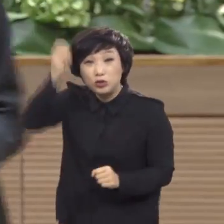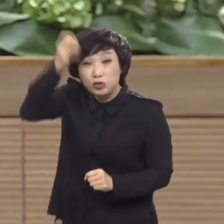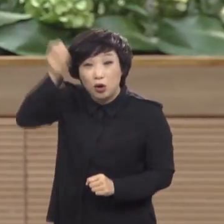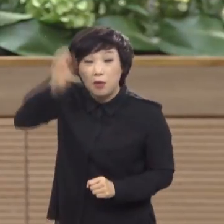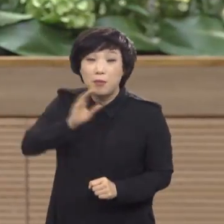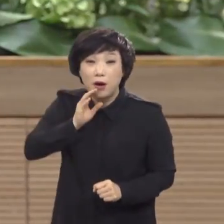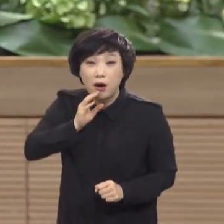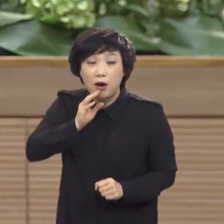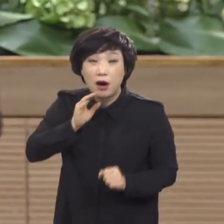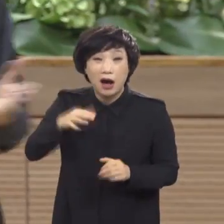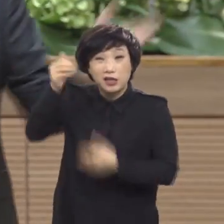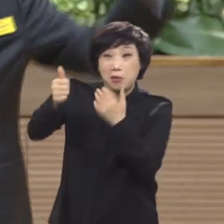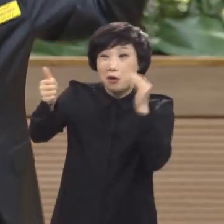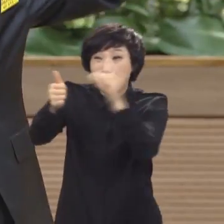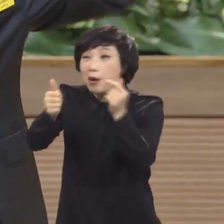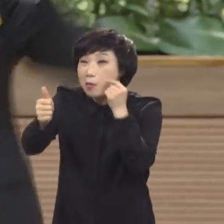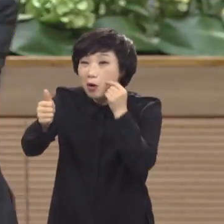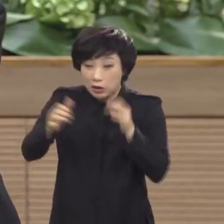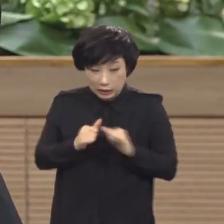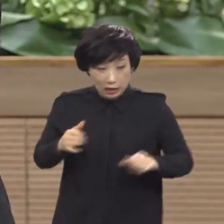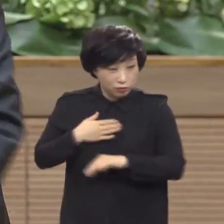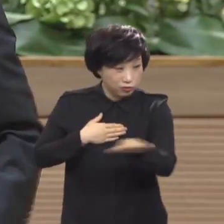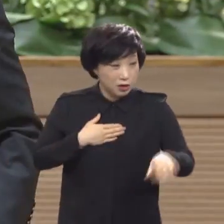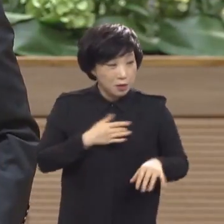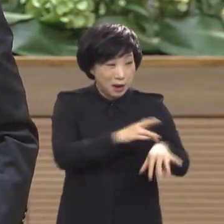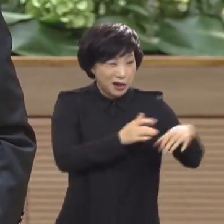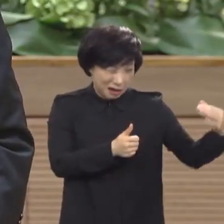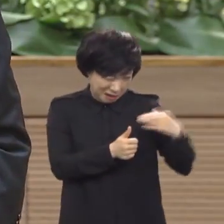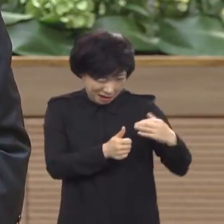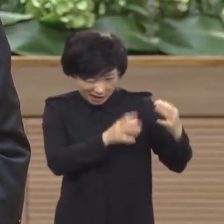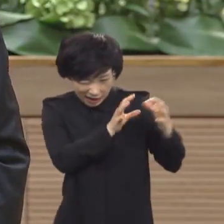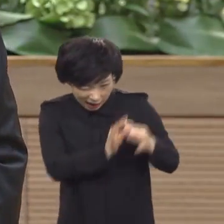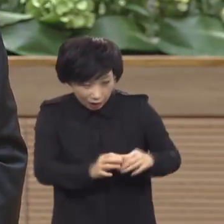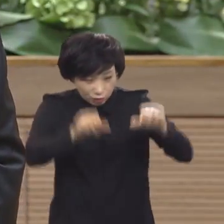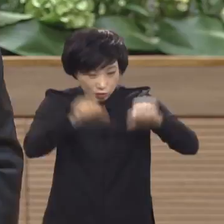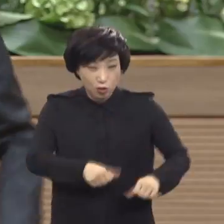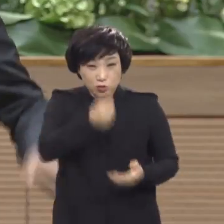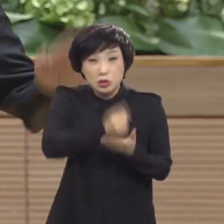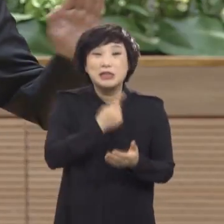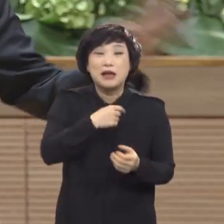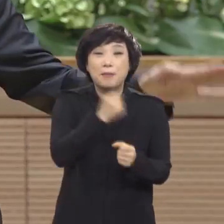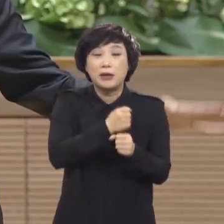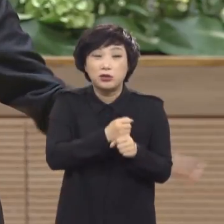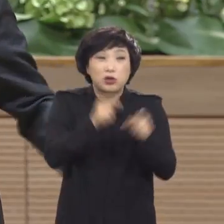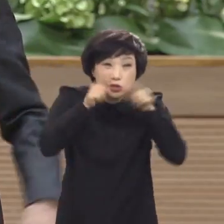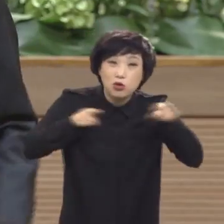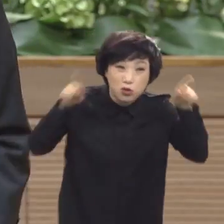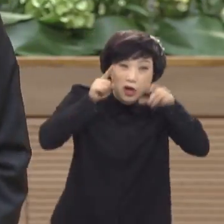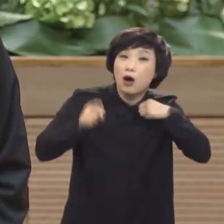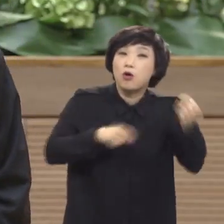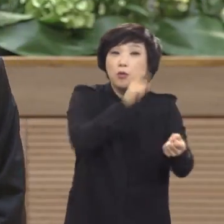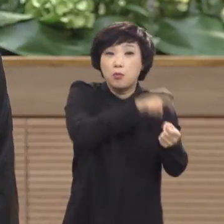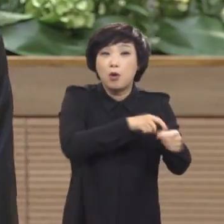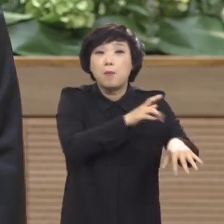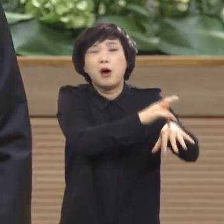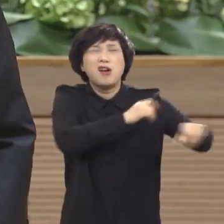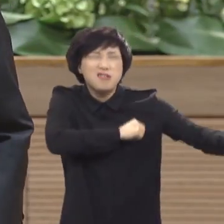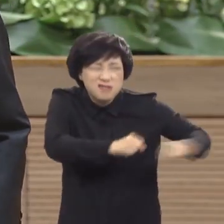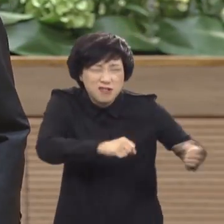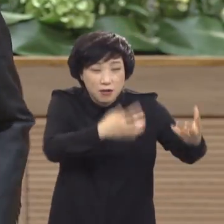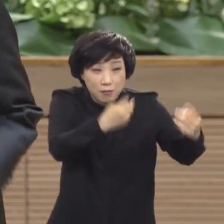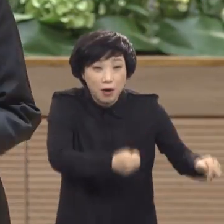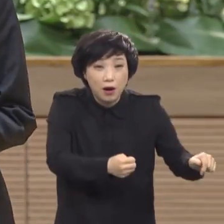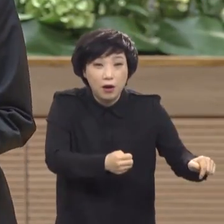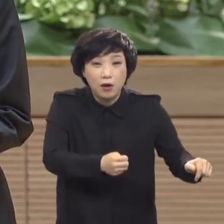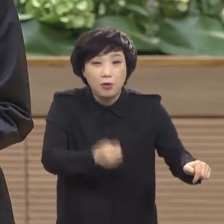하나님은 해방하지 못하고 인간을 끝없이 해방하고 저주에서 죄짓게 만들어 지옥 보내려고 온갖